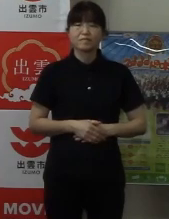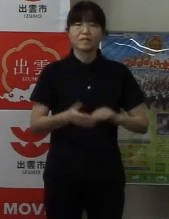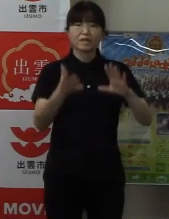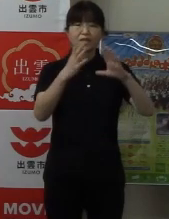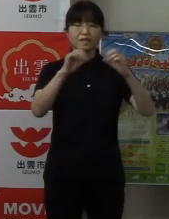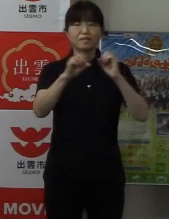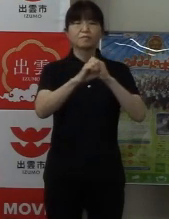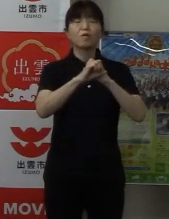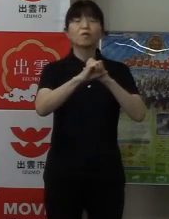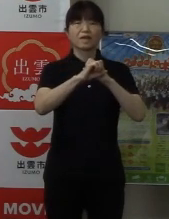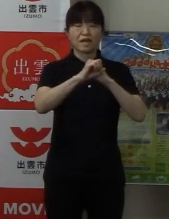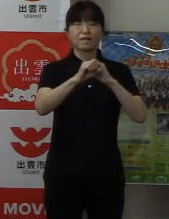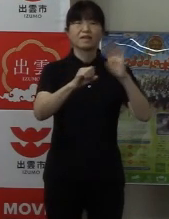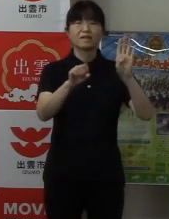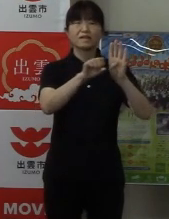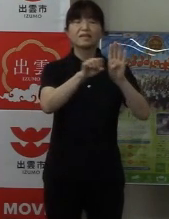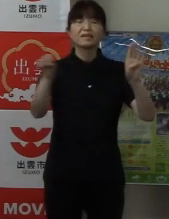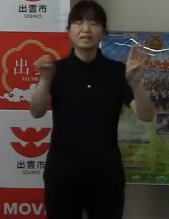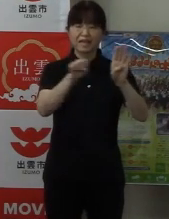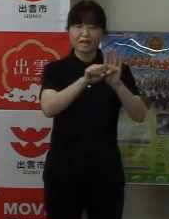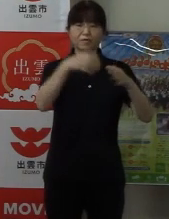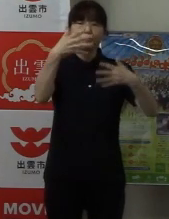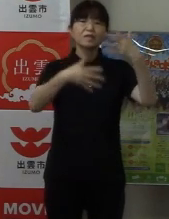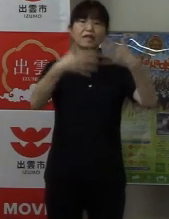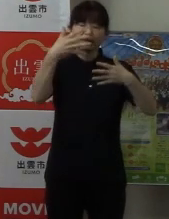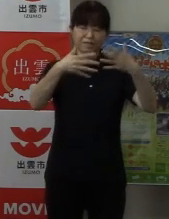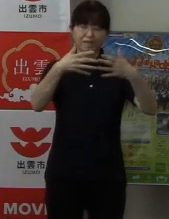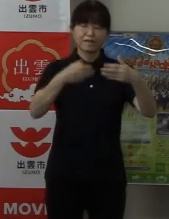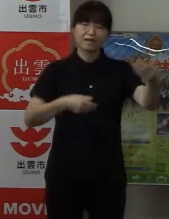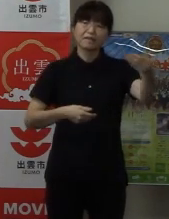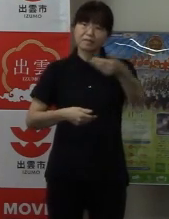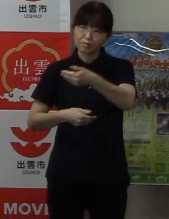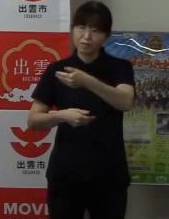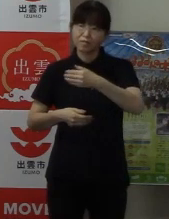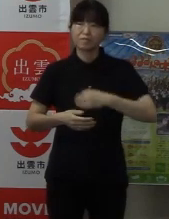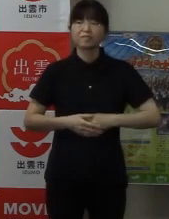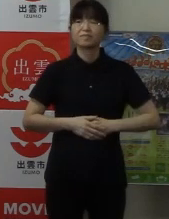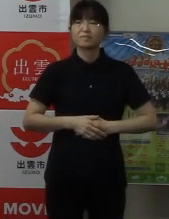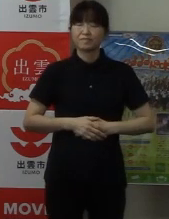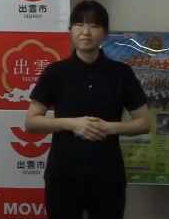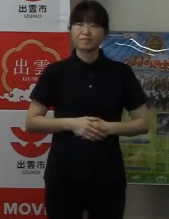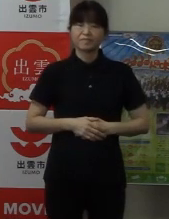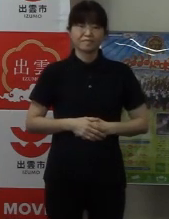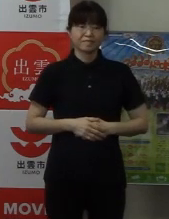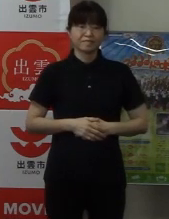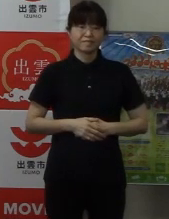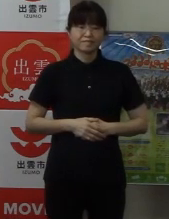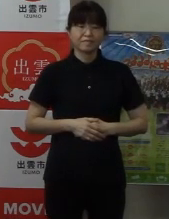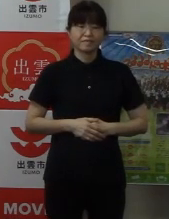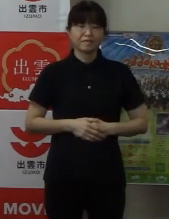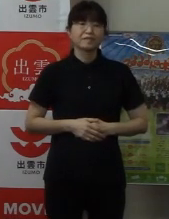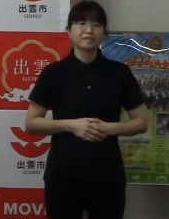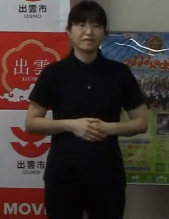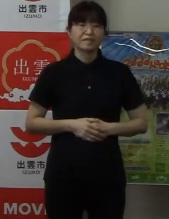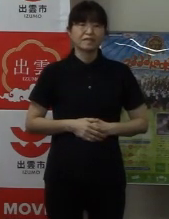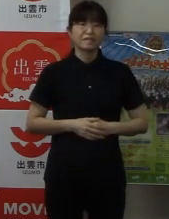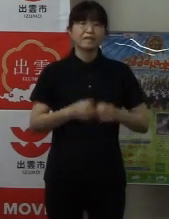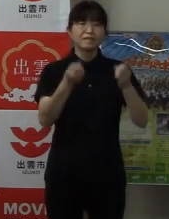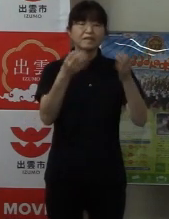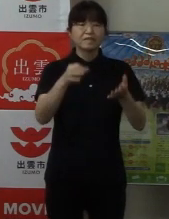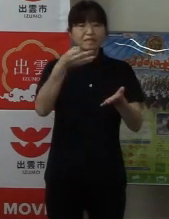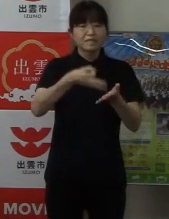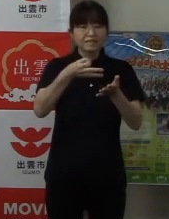デールビジョン中村です。よろしくお願いします。週末先ほども話もありましたけど、神話祭りの花火大会が開か